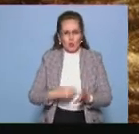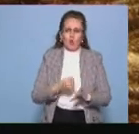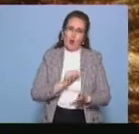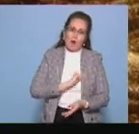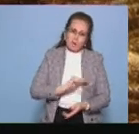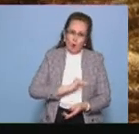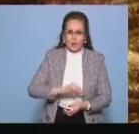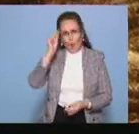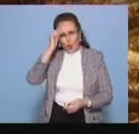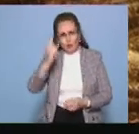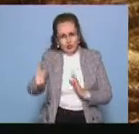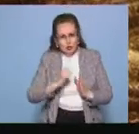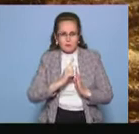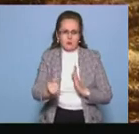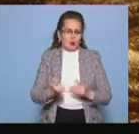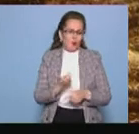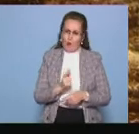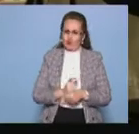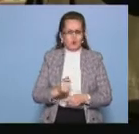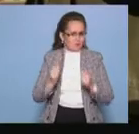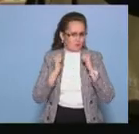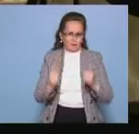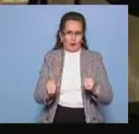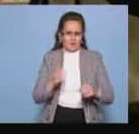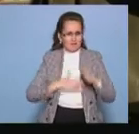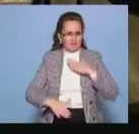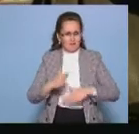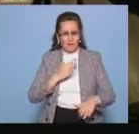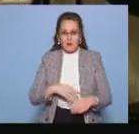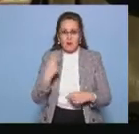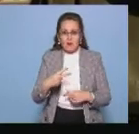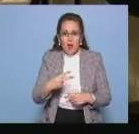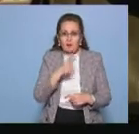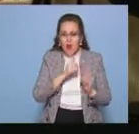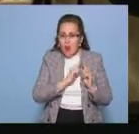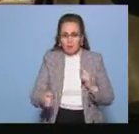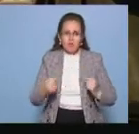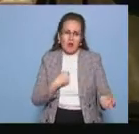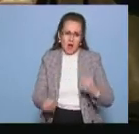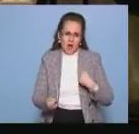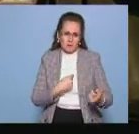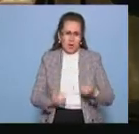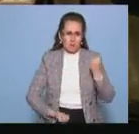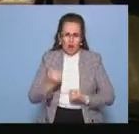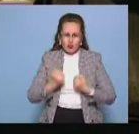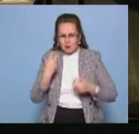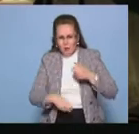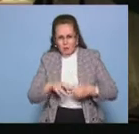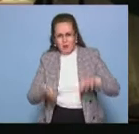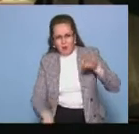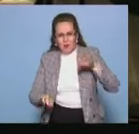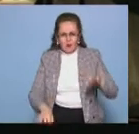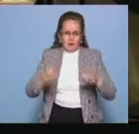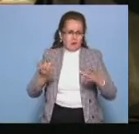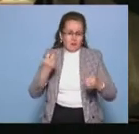учебных учреждений. Это очень здорово. 20 лет уже люди маятся, машины поразбивали все ходовые, детям